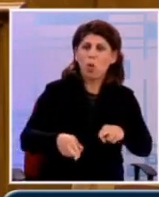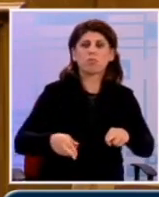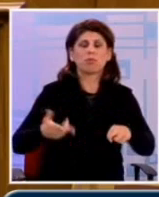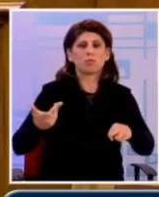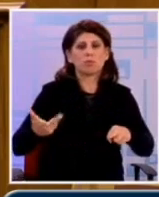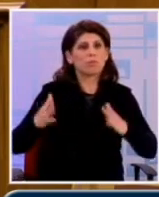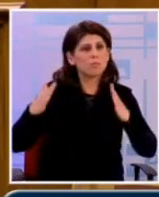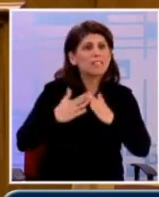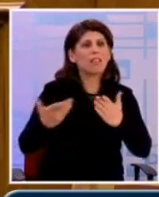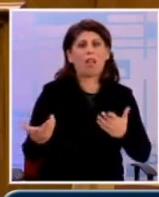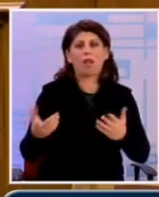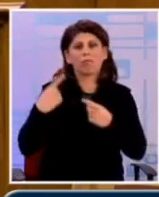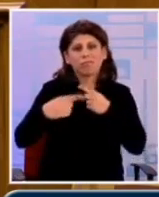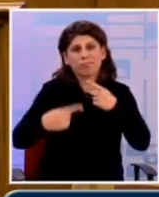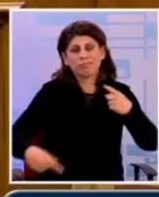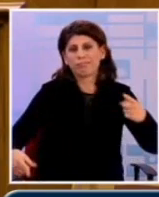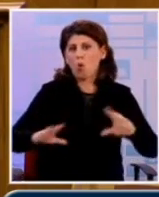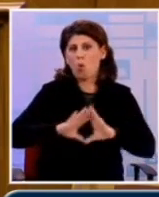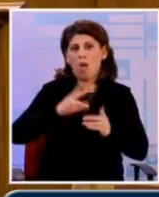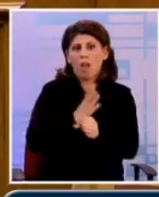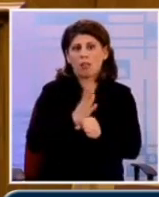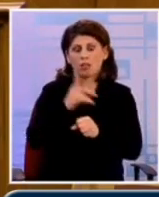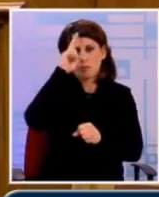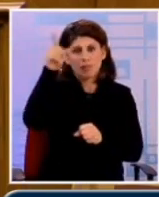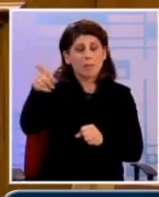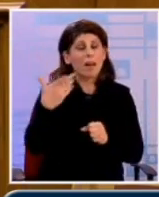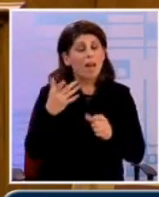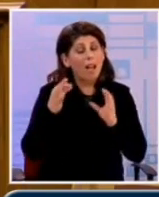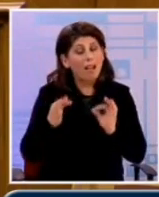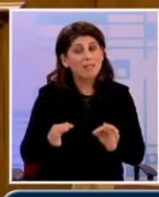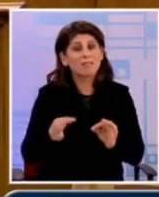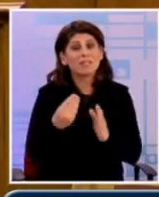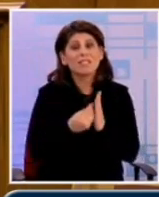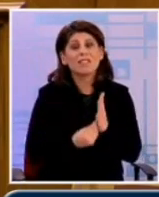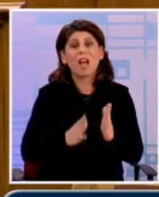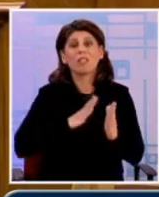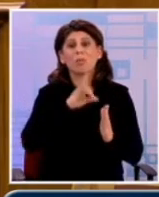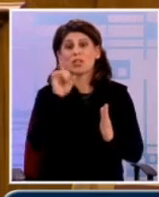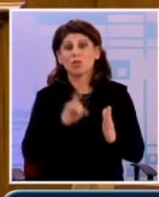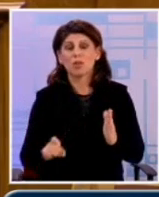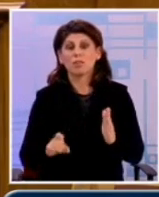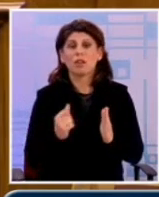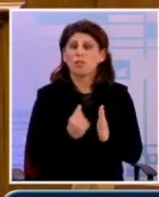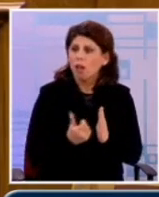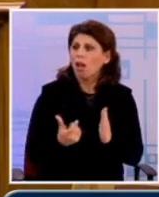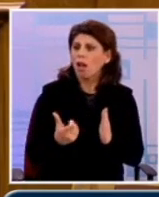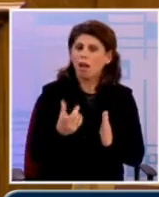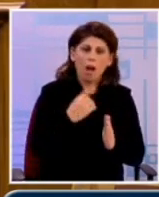με ονοματεπώνυμο, αλλά και με κάθε αξία ανθρώπινης ζωής, αλλά και άψυχου υλικού.